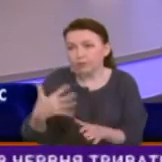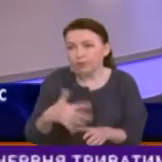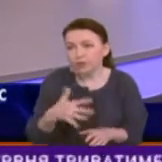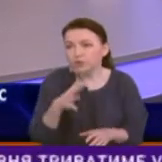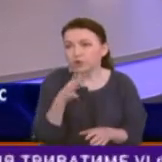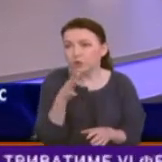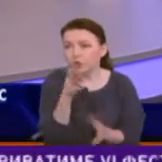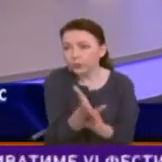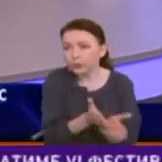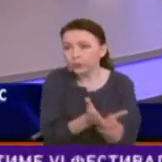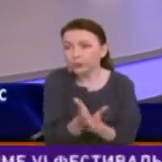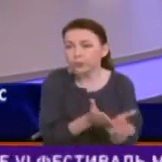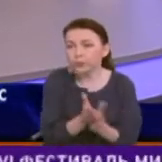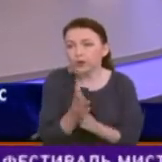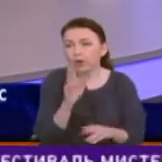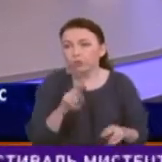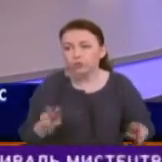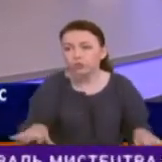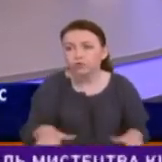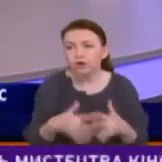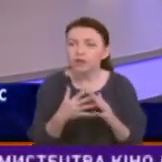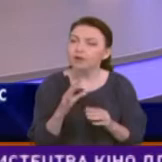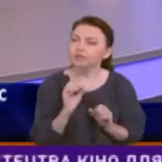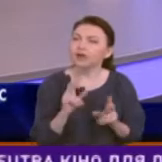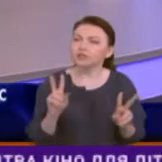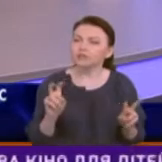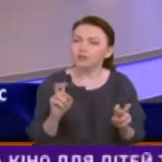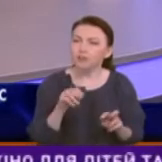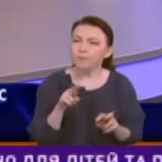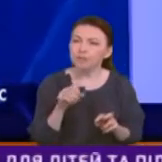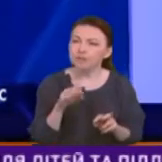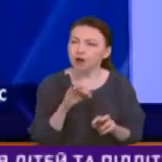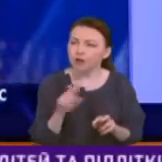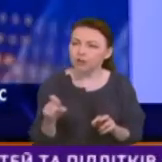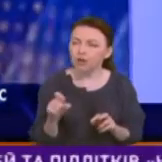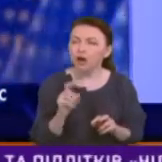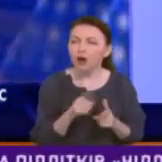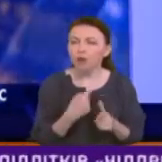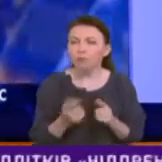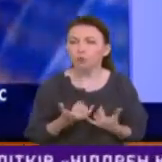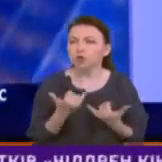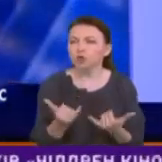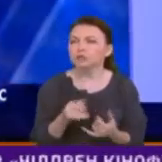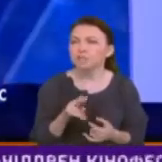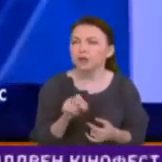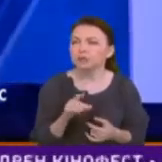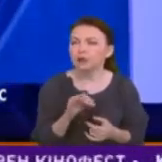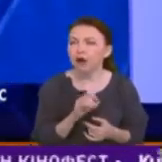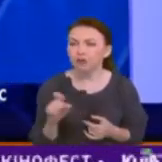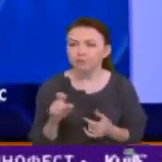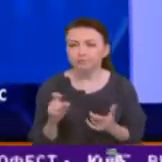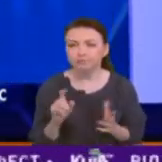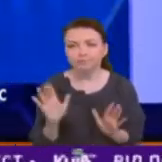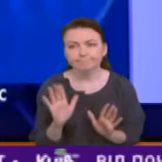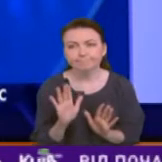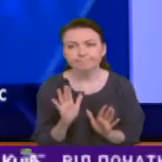очолювати цю церкву, будувати її. А він патріарх чи почесний патріарх? Ну, взагалі немає такої взагалі посади, і канонічно це ніяк